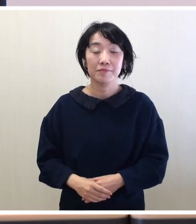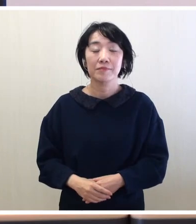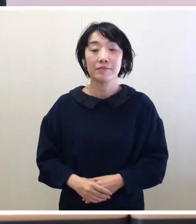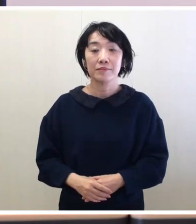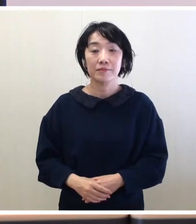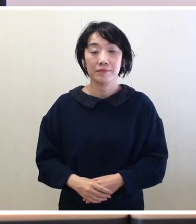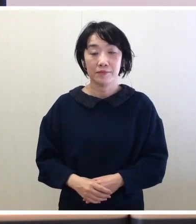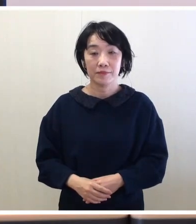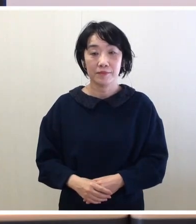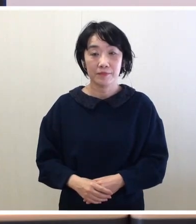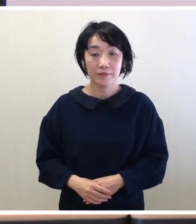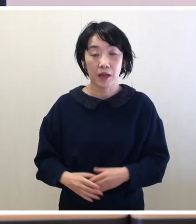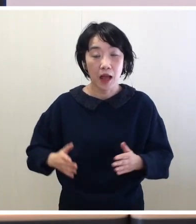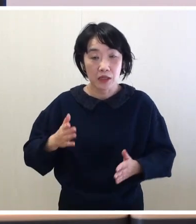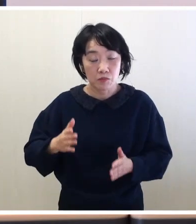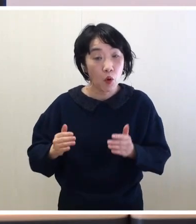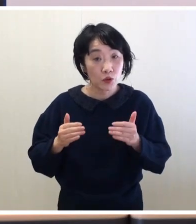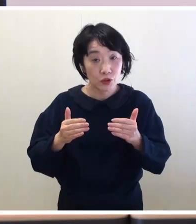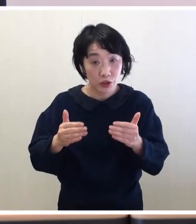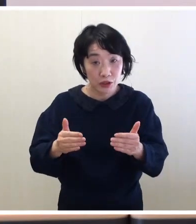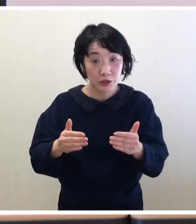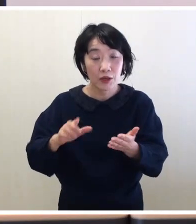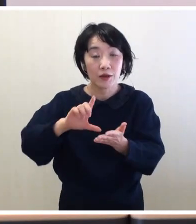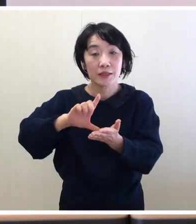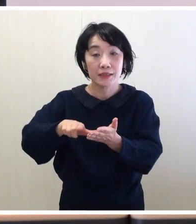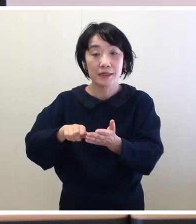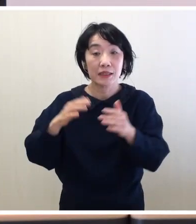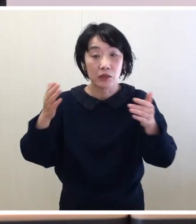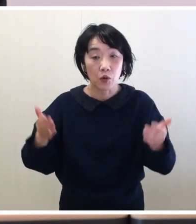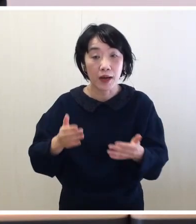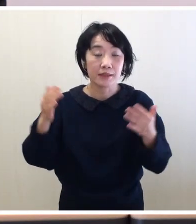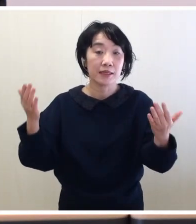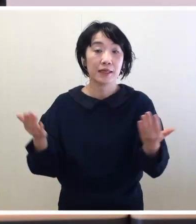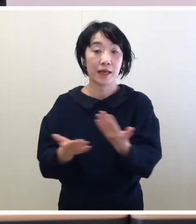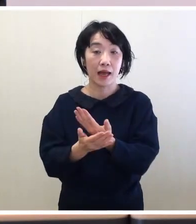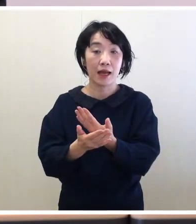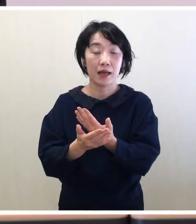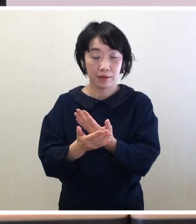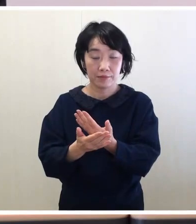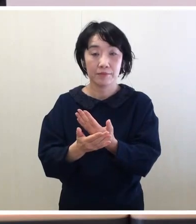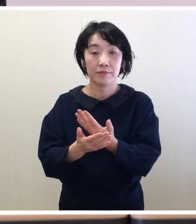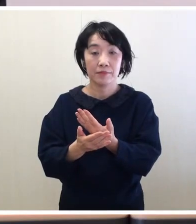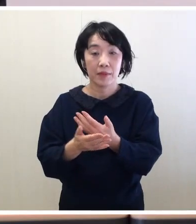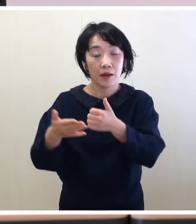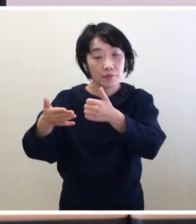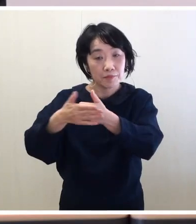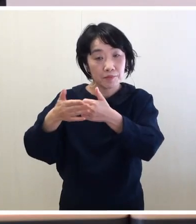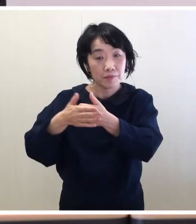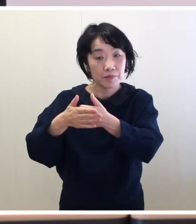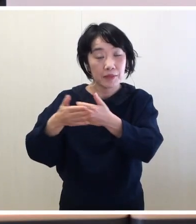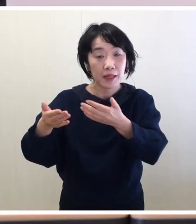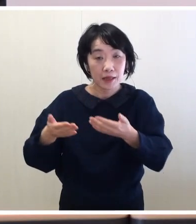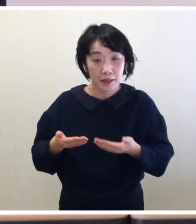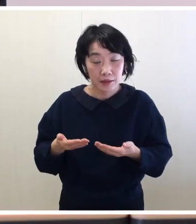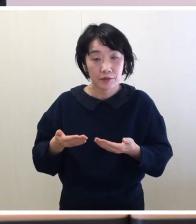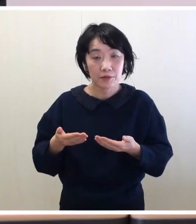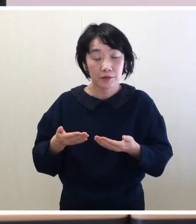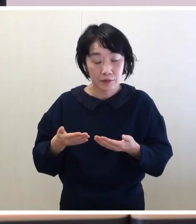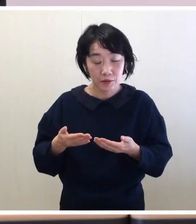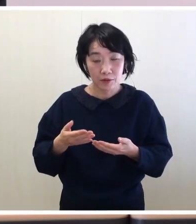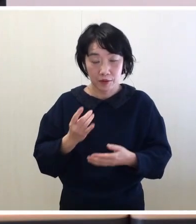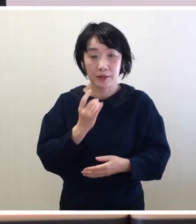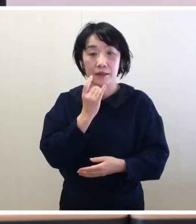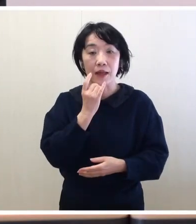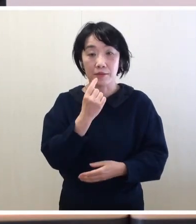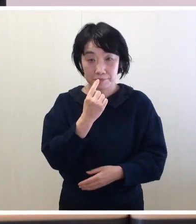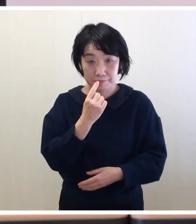っております。こういった観点からも、スポーツ振興や地域の活性化にという面で大いにご貢献をい